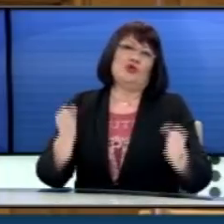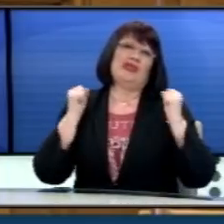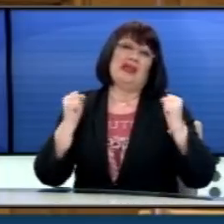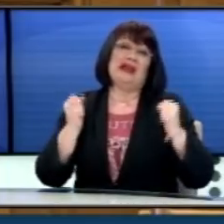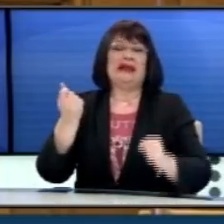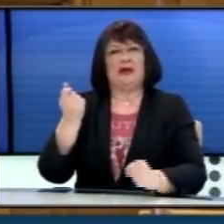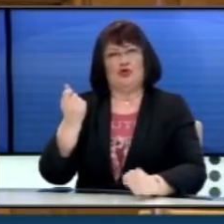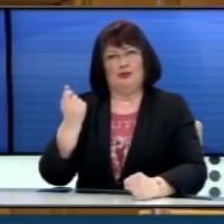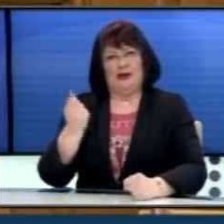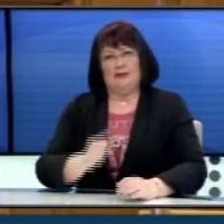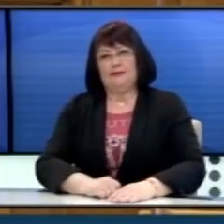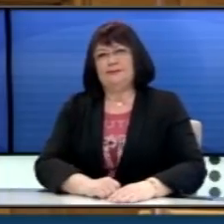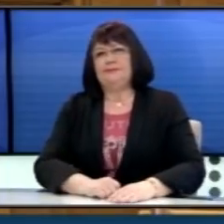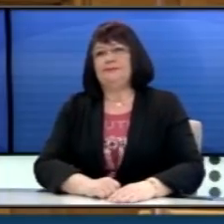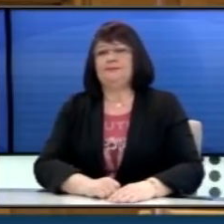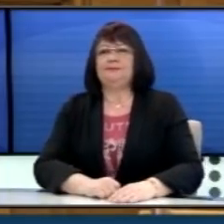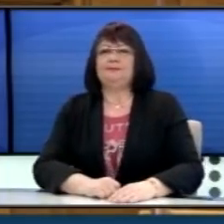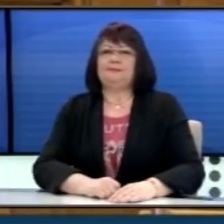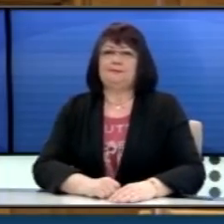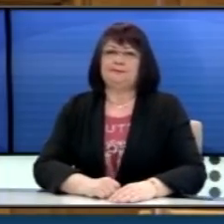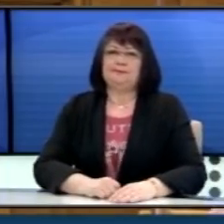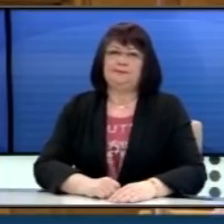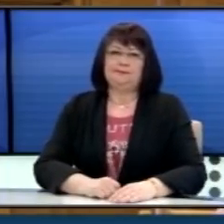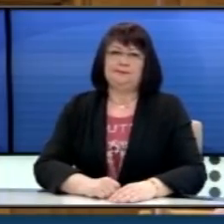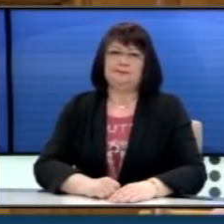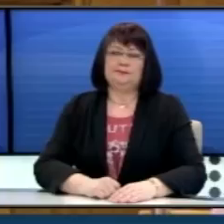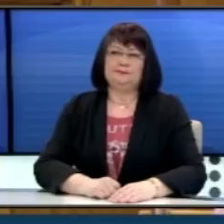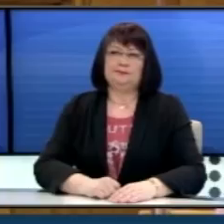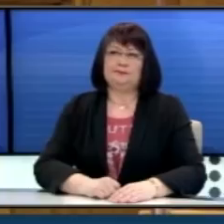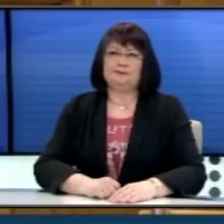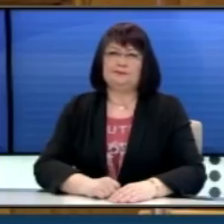της οικονομίας. Τίποτα βέβαια δεν σας εμποδίζει